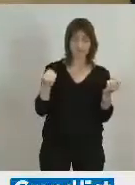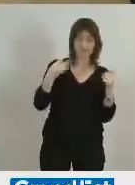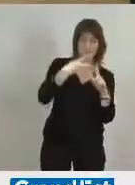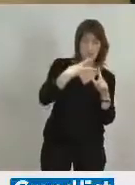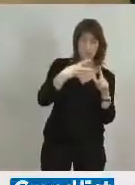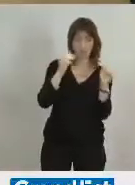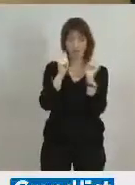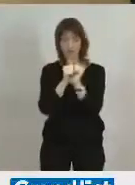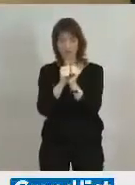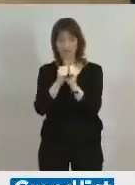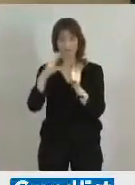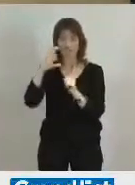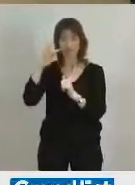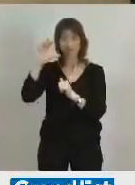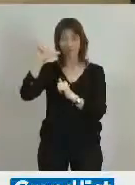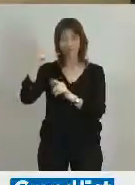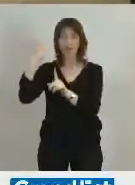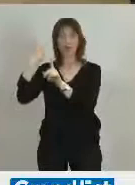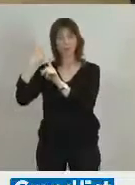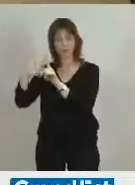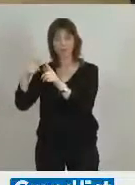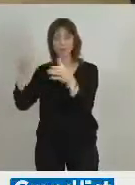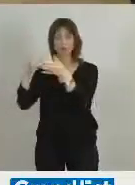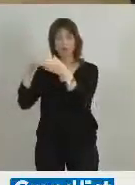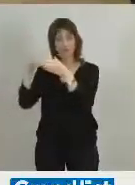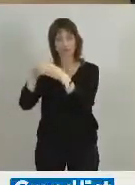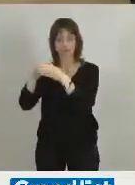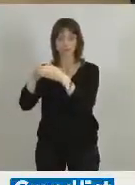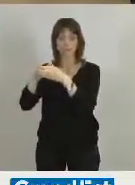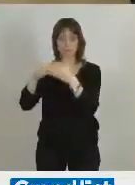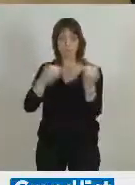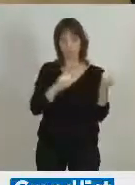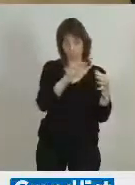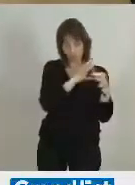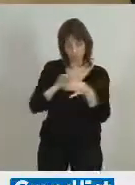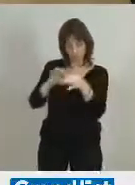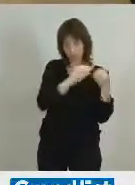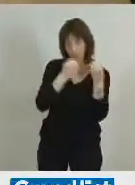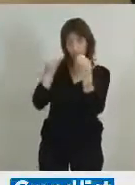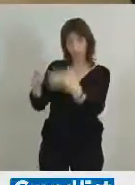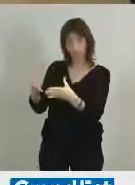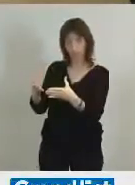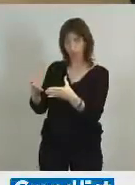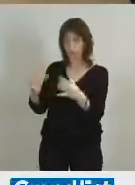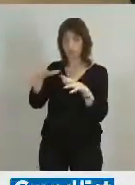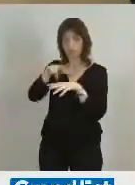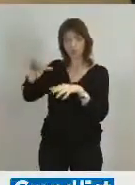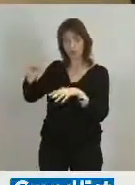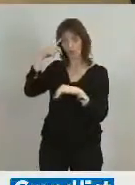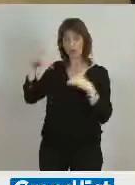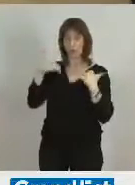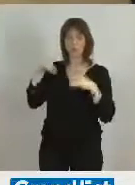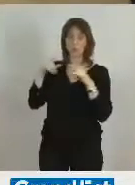bailleurs sociaux pour proposer des solutions d'hébergement aux apprentis et aux stagiaires et les accompagner dans leur parcours